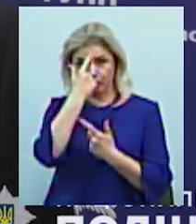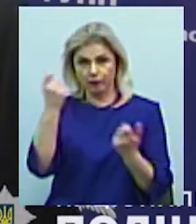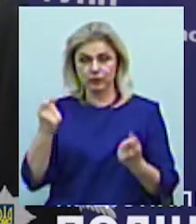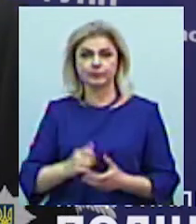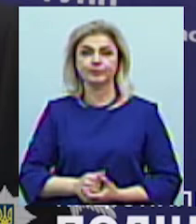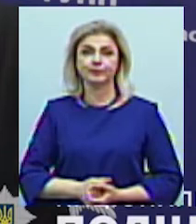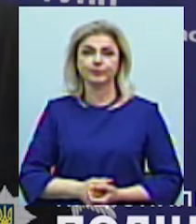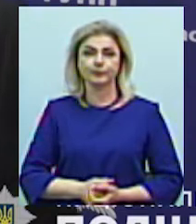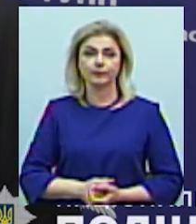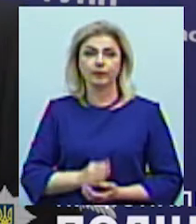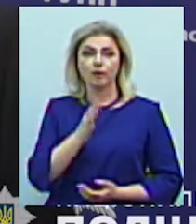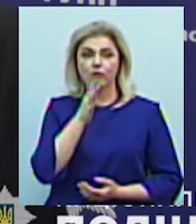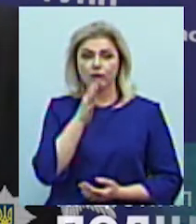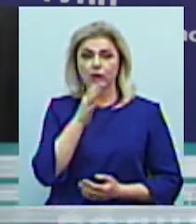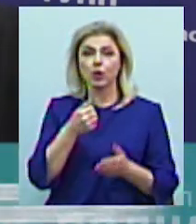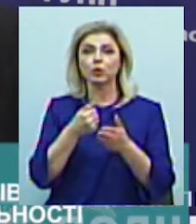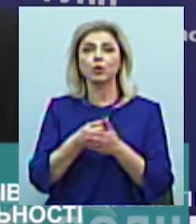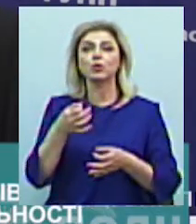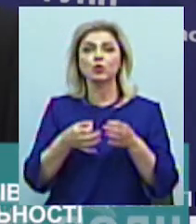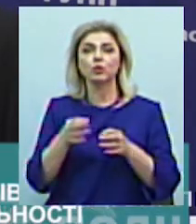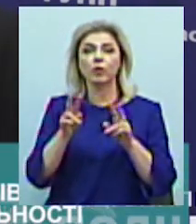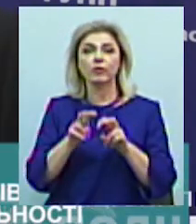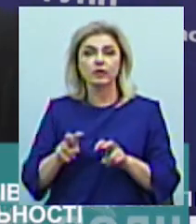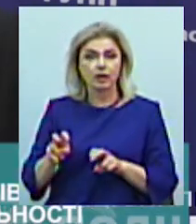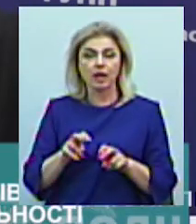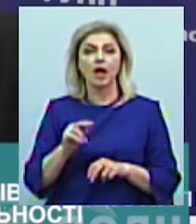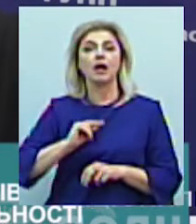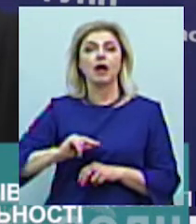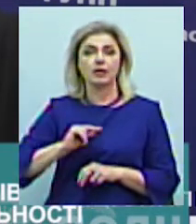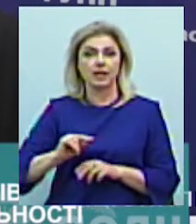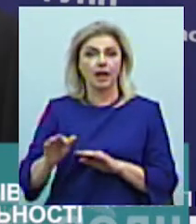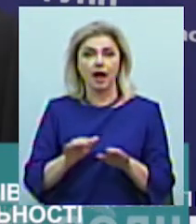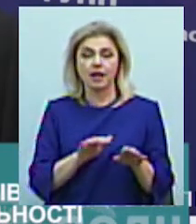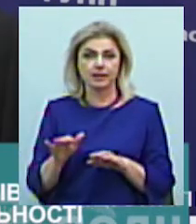наступне. В ході досудового розслідування досліджувалась діяльність